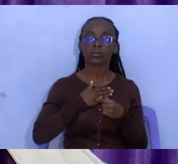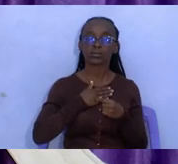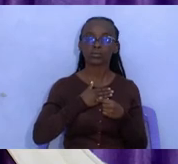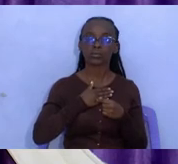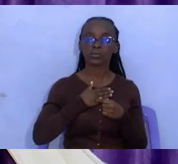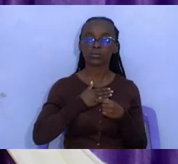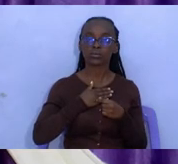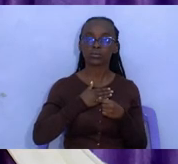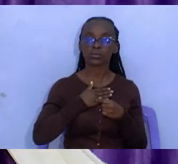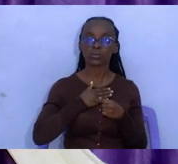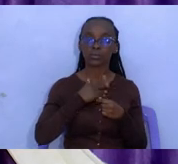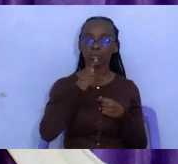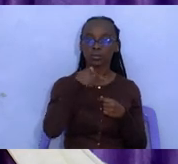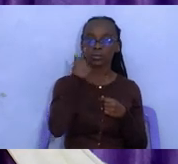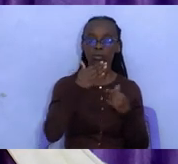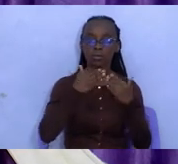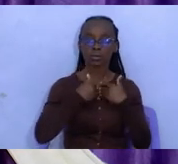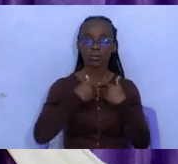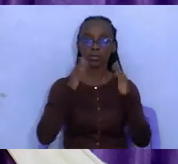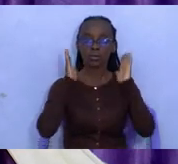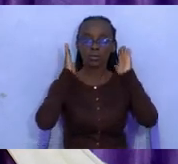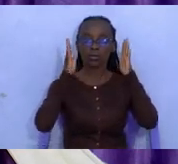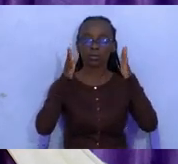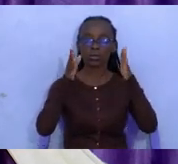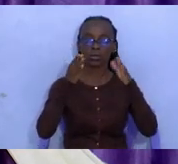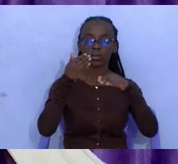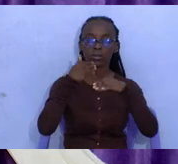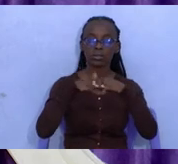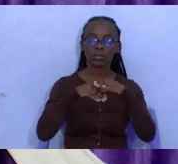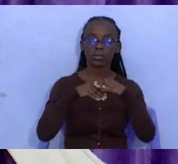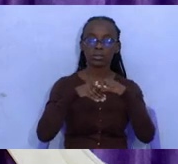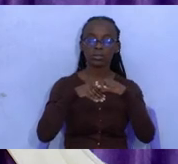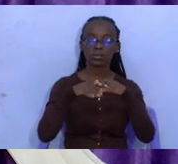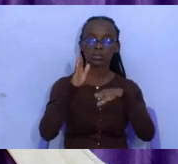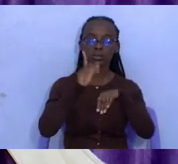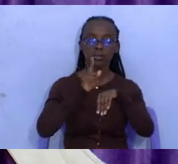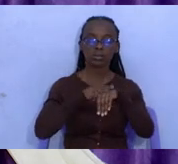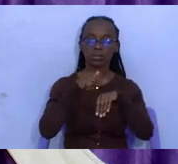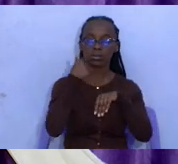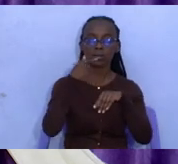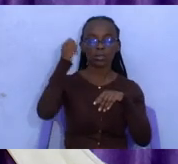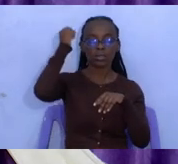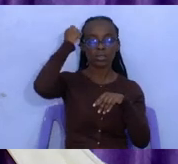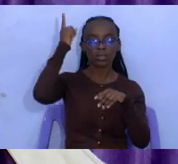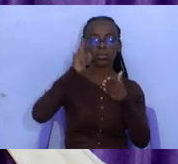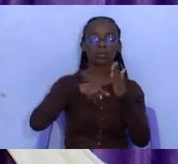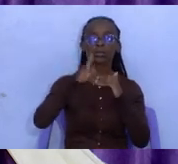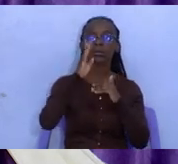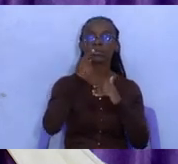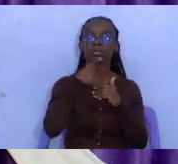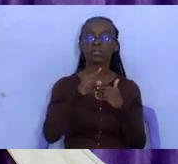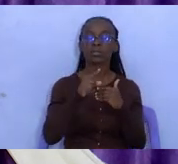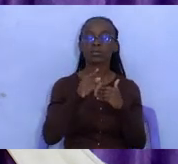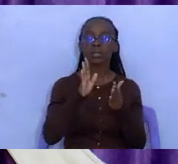Na aliyekuwa na maono kwa mambo ya Mungu, aliyeelewa kile Mungu amesema